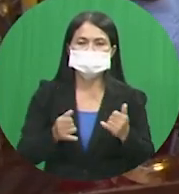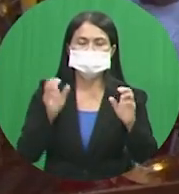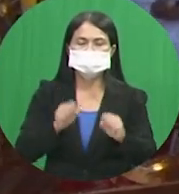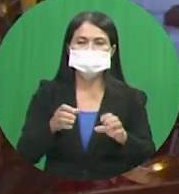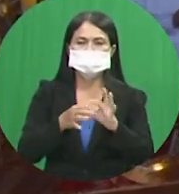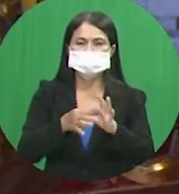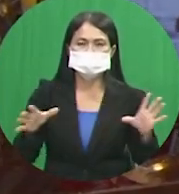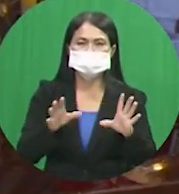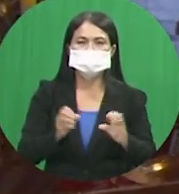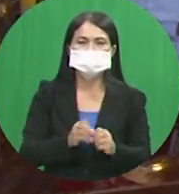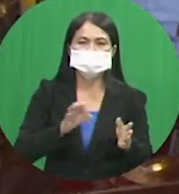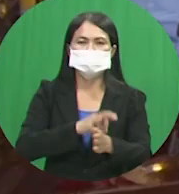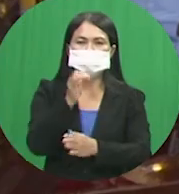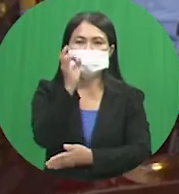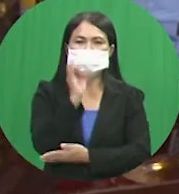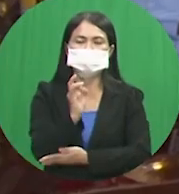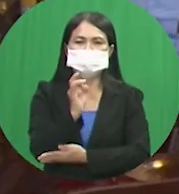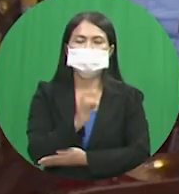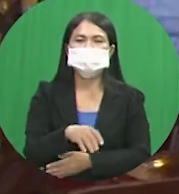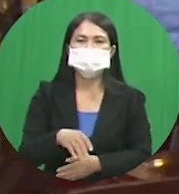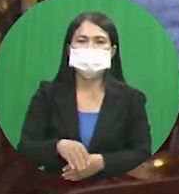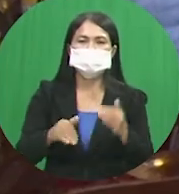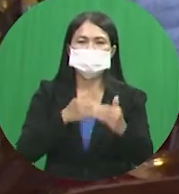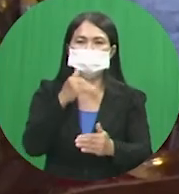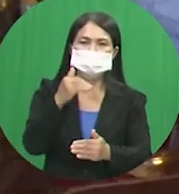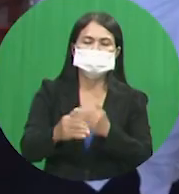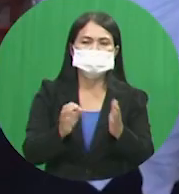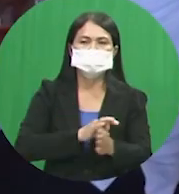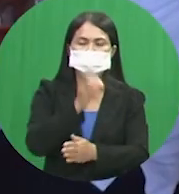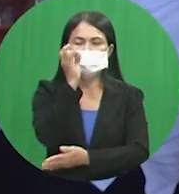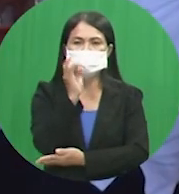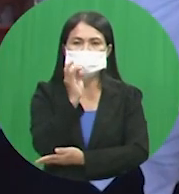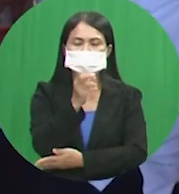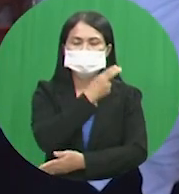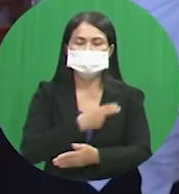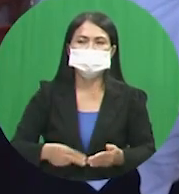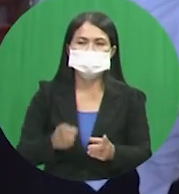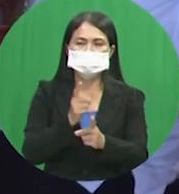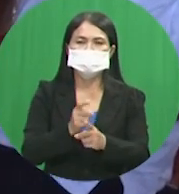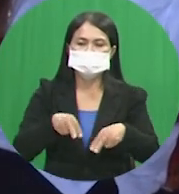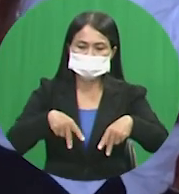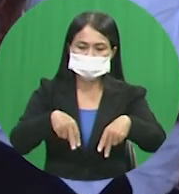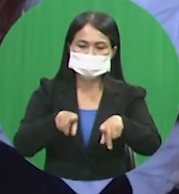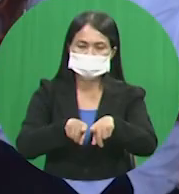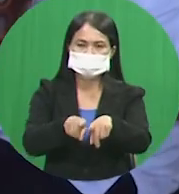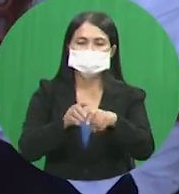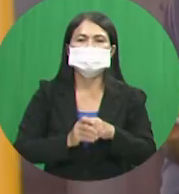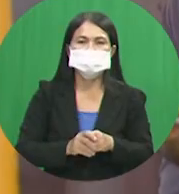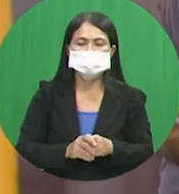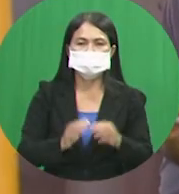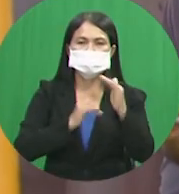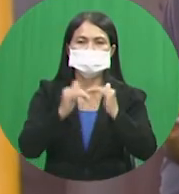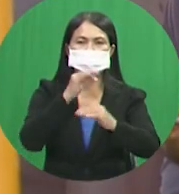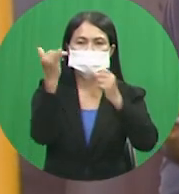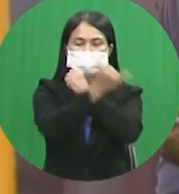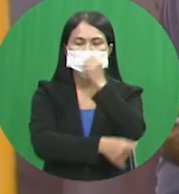ចកាត់ផ្ដាច់បានពីវិស័យពុទ្ធចក្រដែលជានិច្ចកាលវិស័យពុទ្ធចក្រនិងអាណាចក្រត្រូវដើរទន្ទឹមគ្នាដើម្បីកសាង